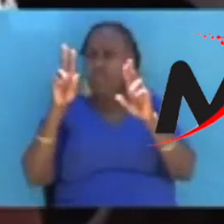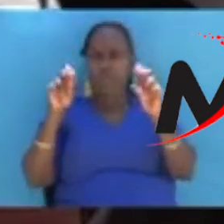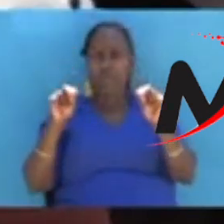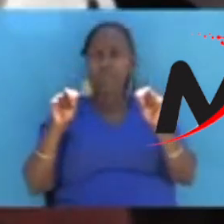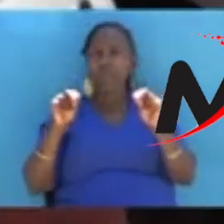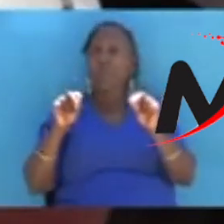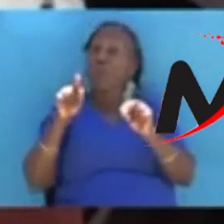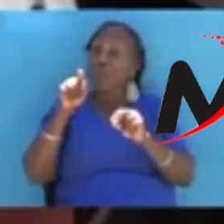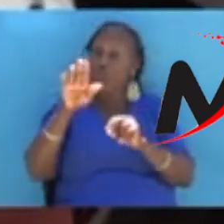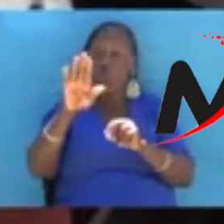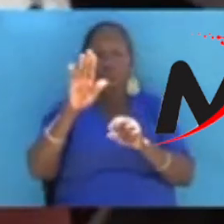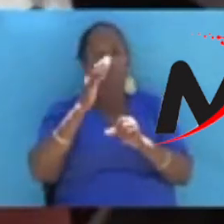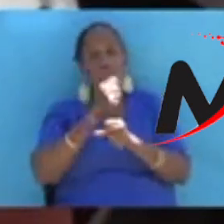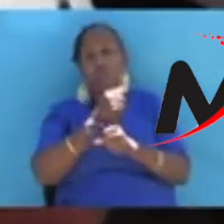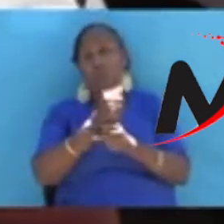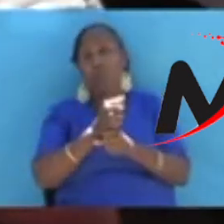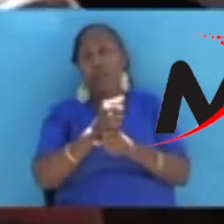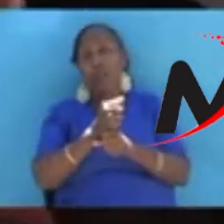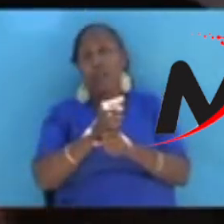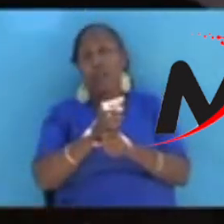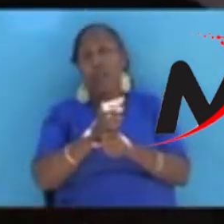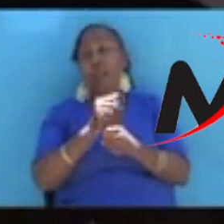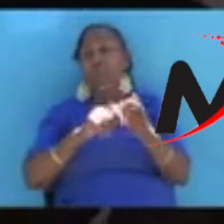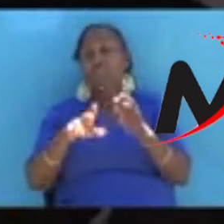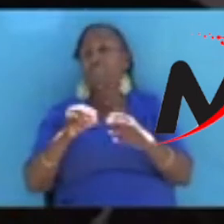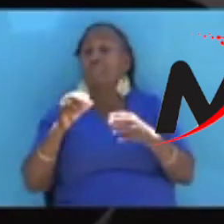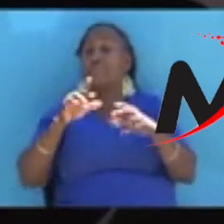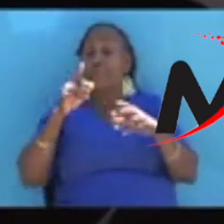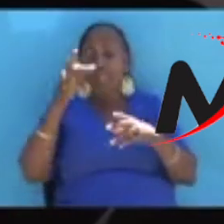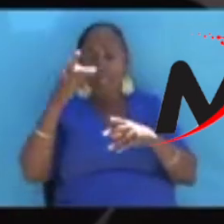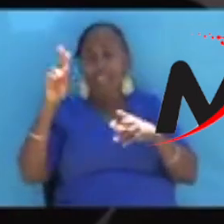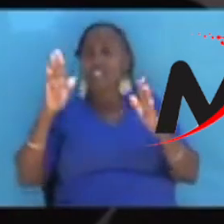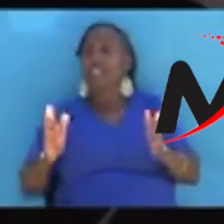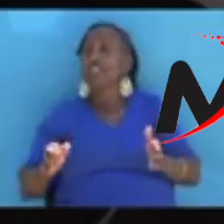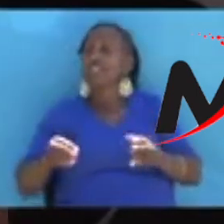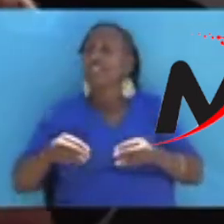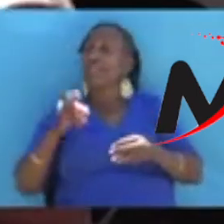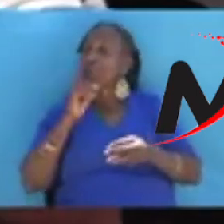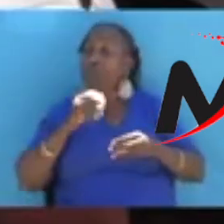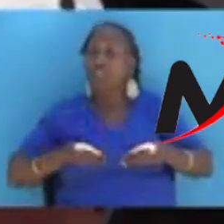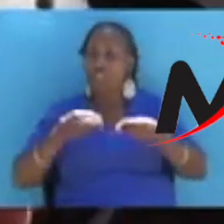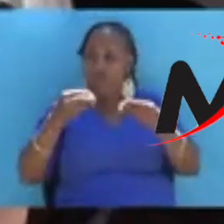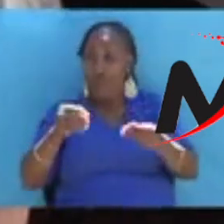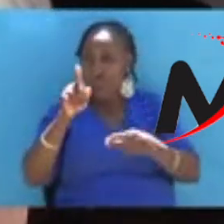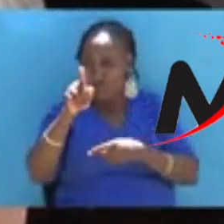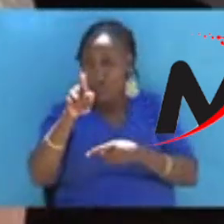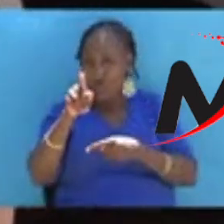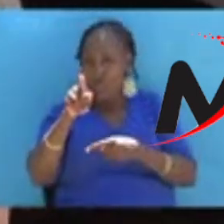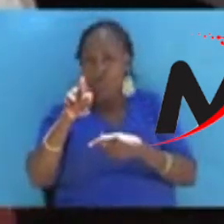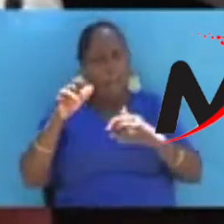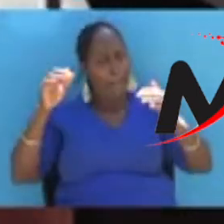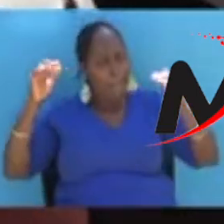Kazi ambayo umepewa na wananchi wa Kenya ni kazi kubwa sana kwa sababu ya zile